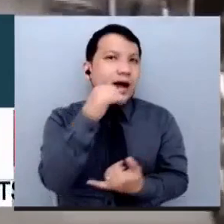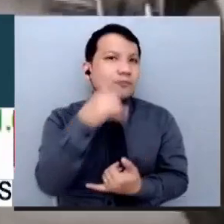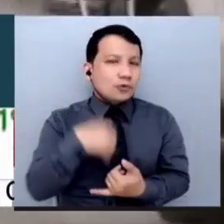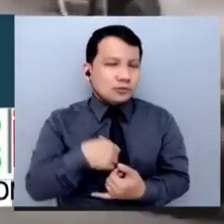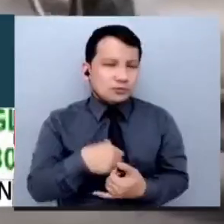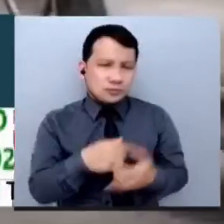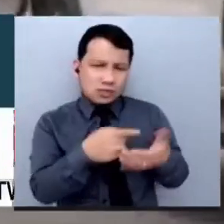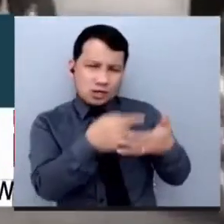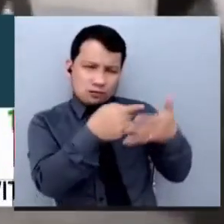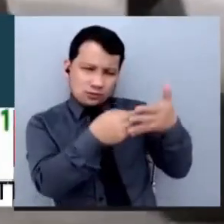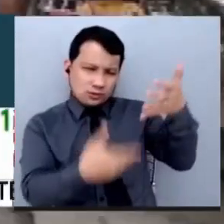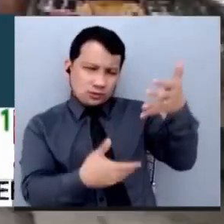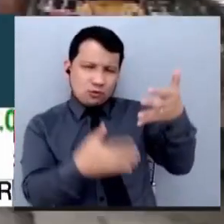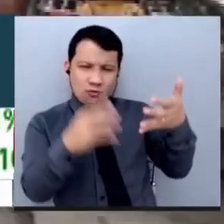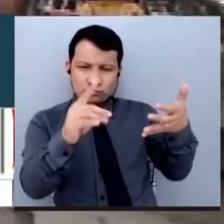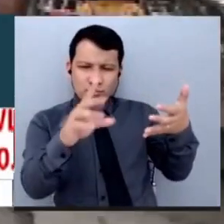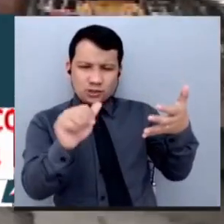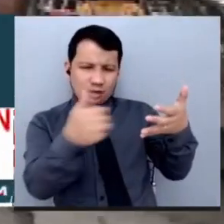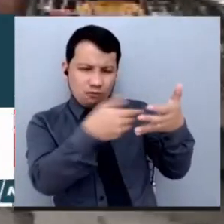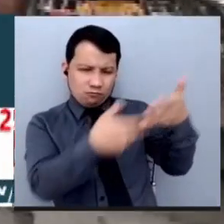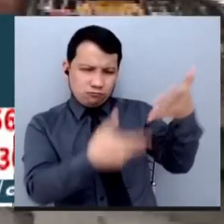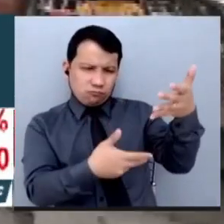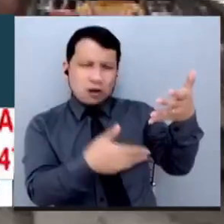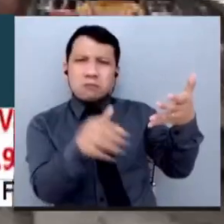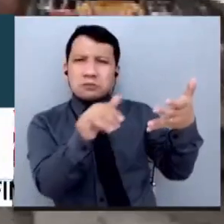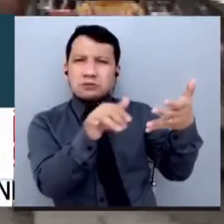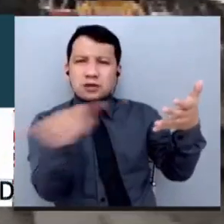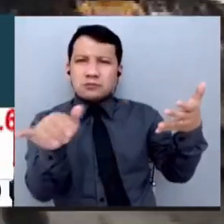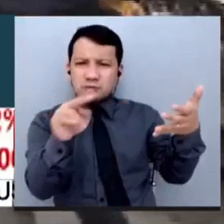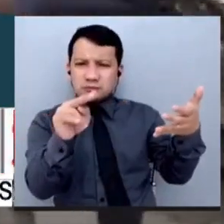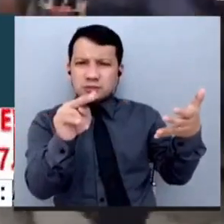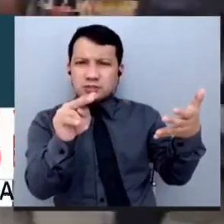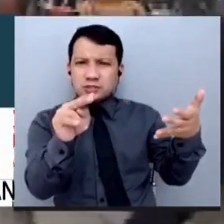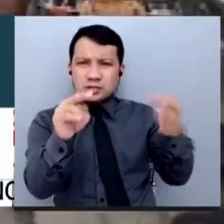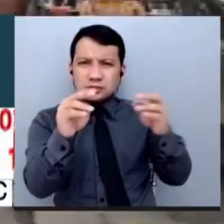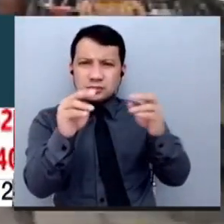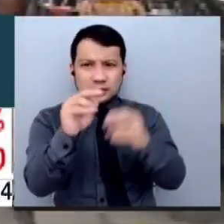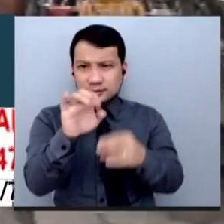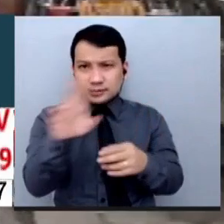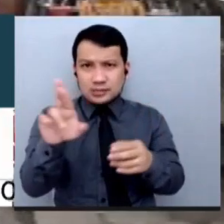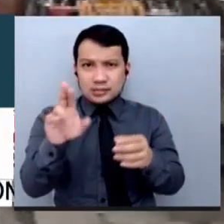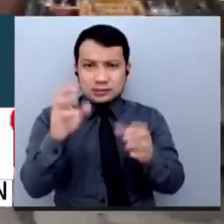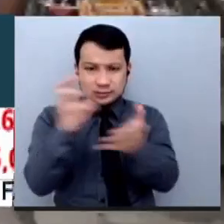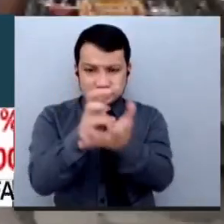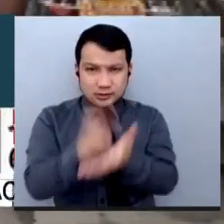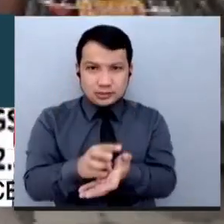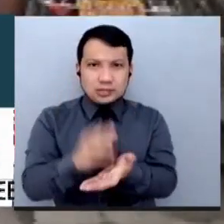data, halos lahat ng Metro Manila talagang bumababa na. And I think they have,